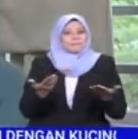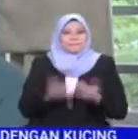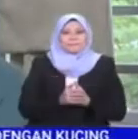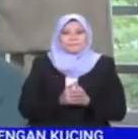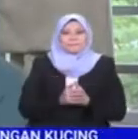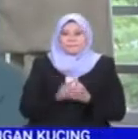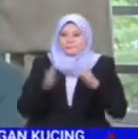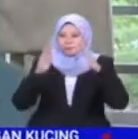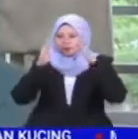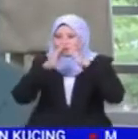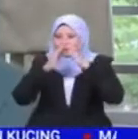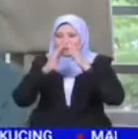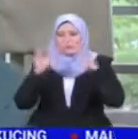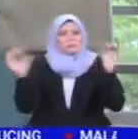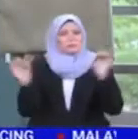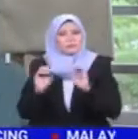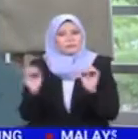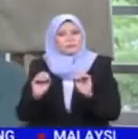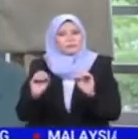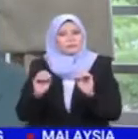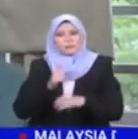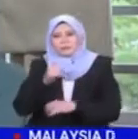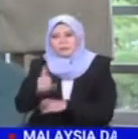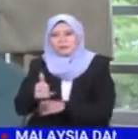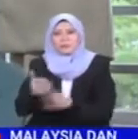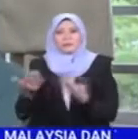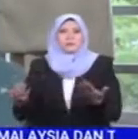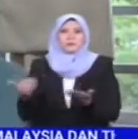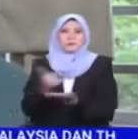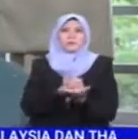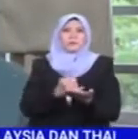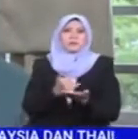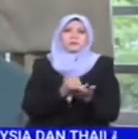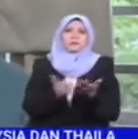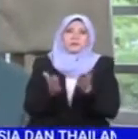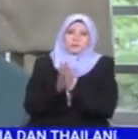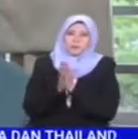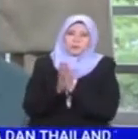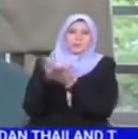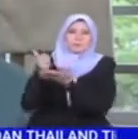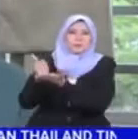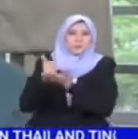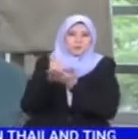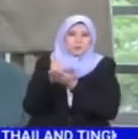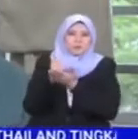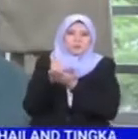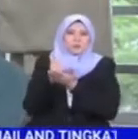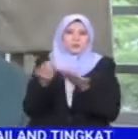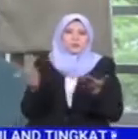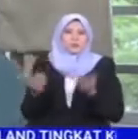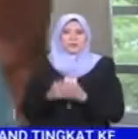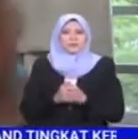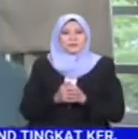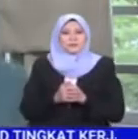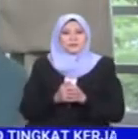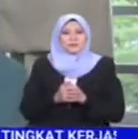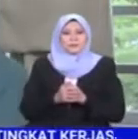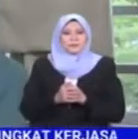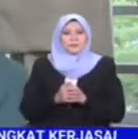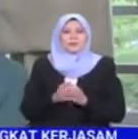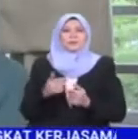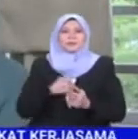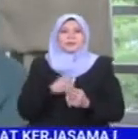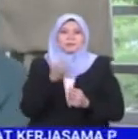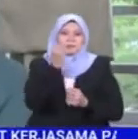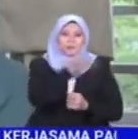ada tempat kami nak pergi kan. Minta mohonlah siapa-siapa tolong bantu kan. Jadi apa kata kat